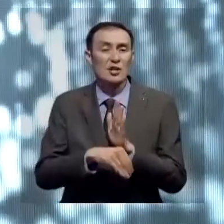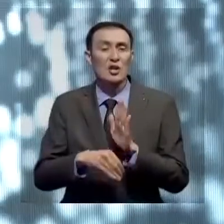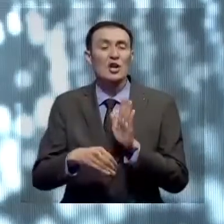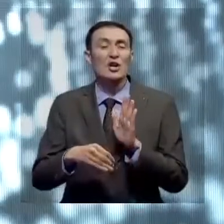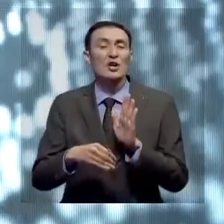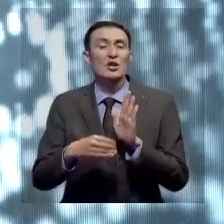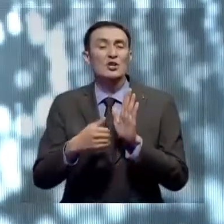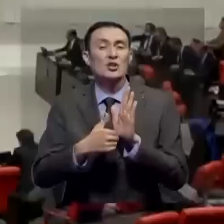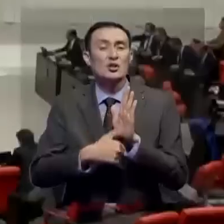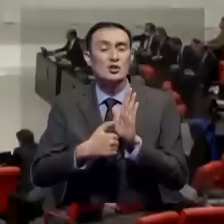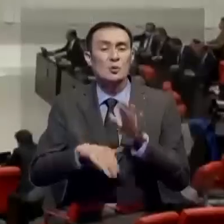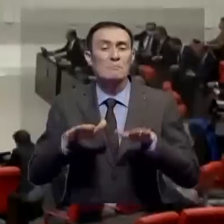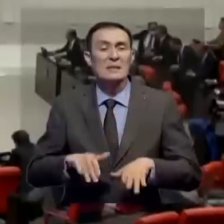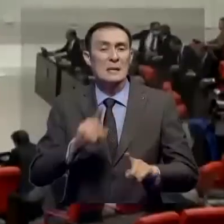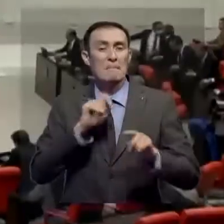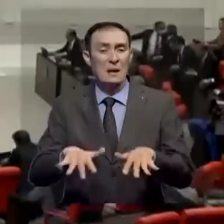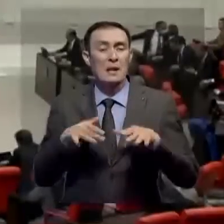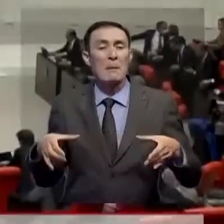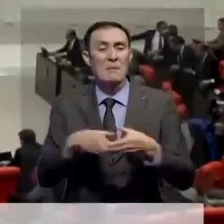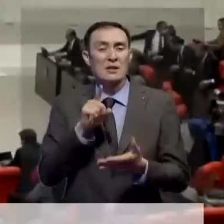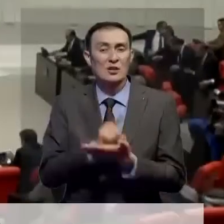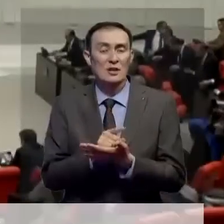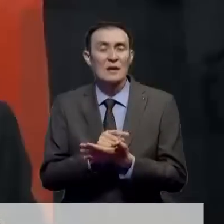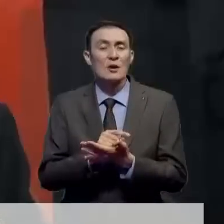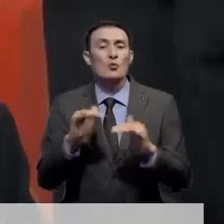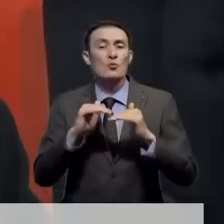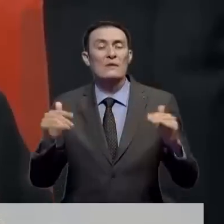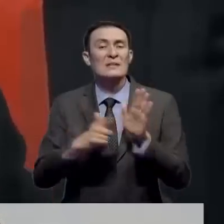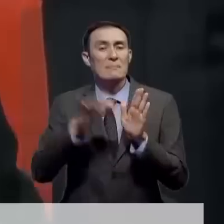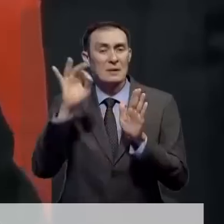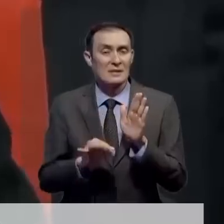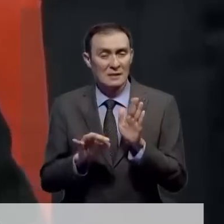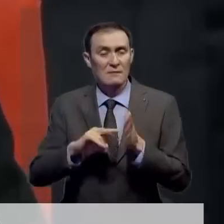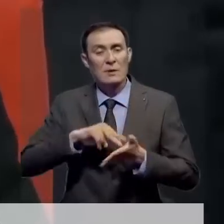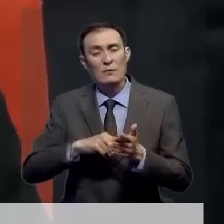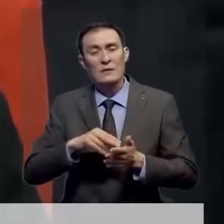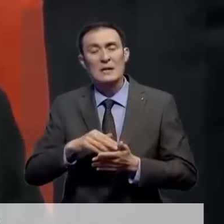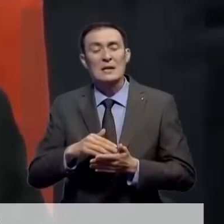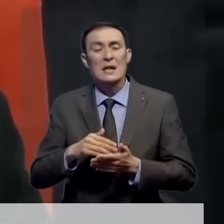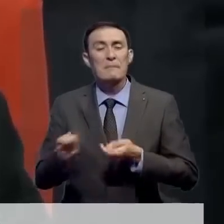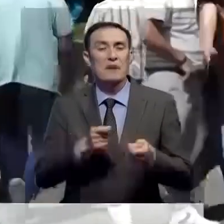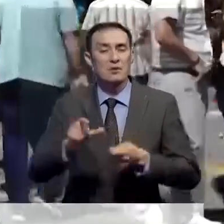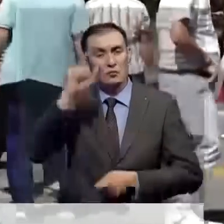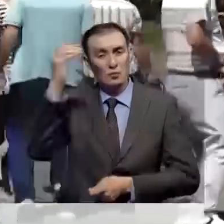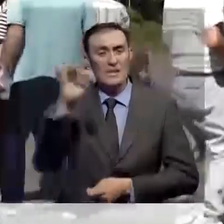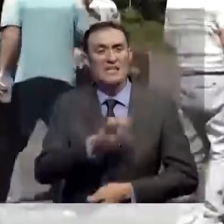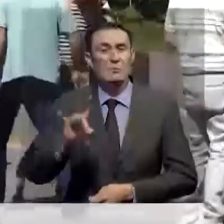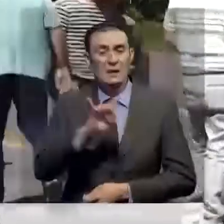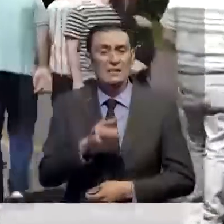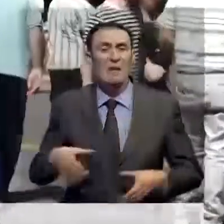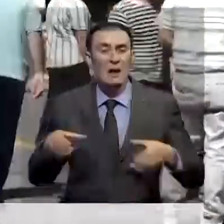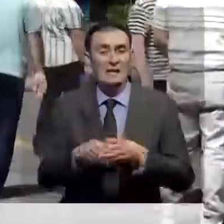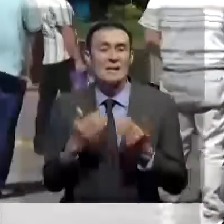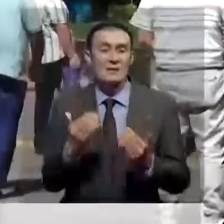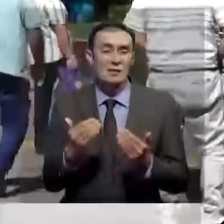в 600-местный парламент партии должны пройти порог 7%. Прогнозы социологов для правящего в Турции